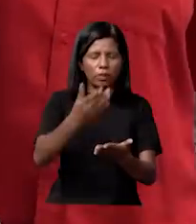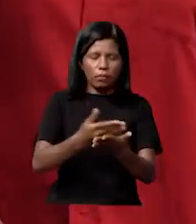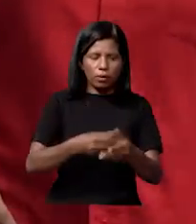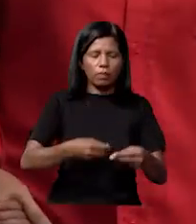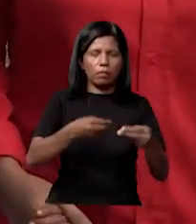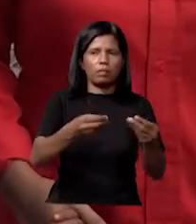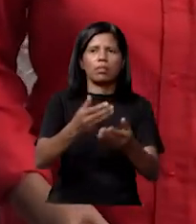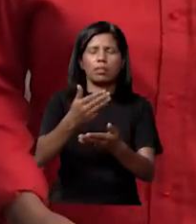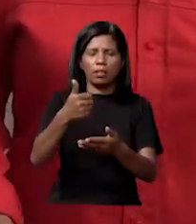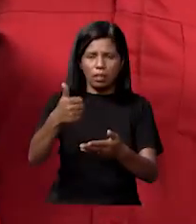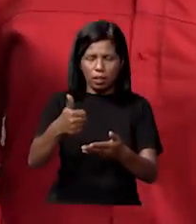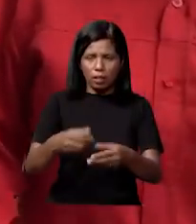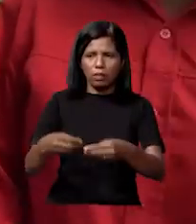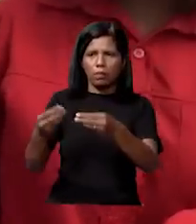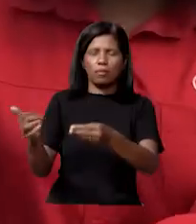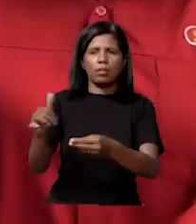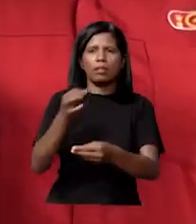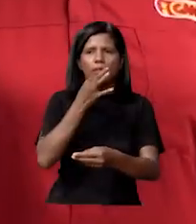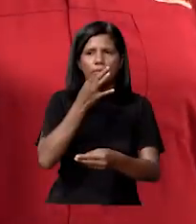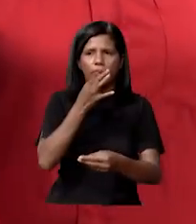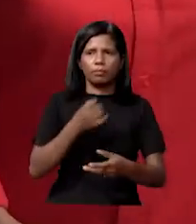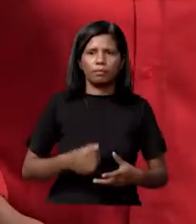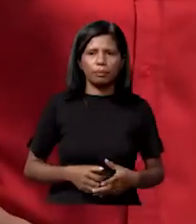posir dia ba sir han